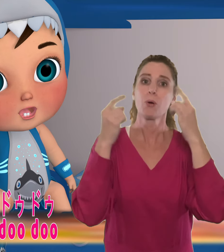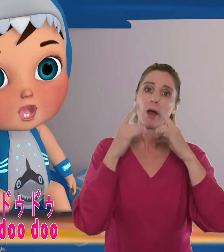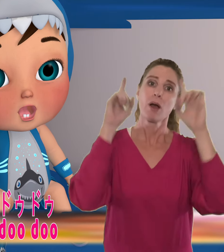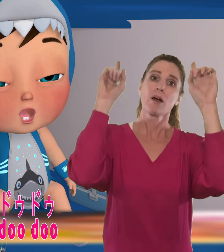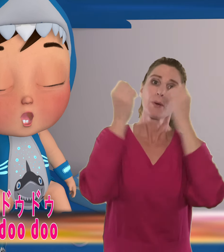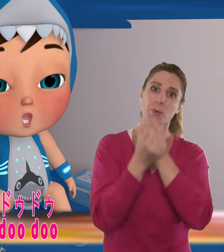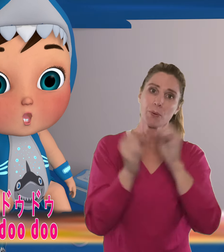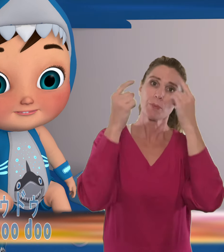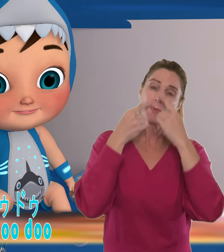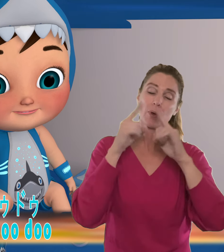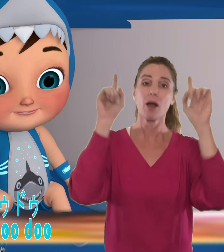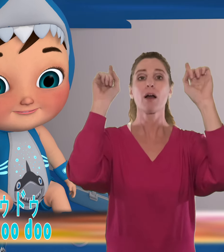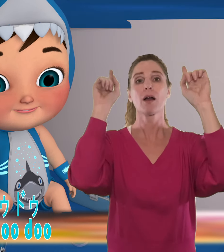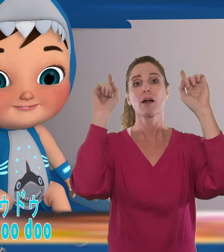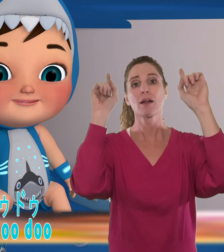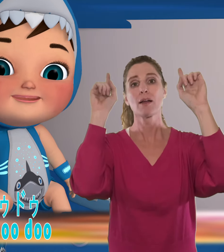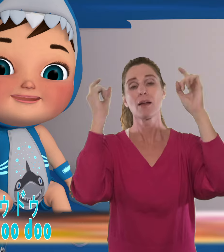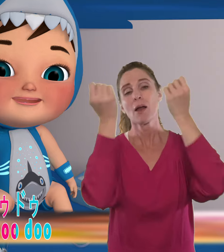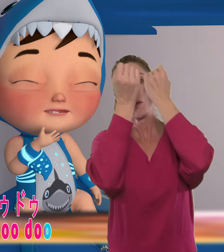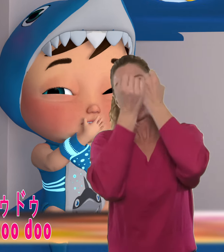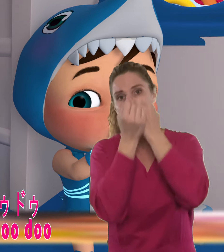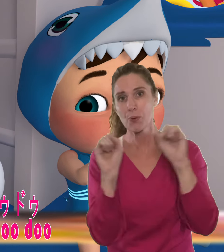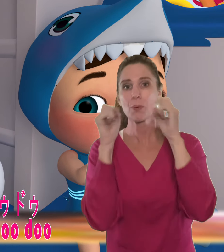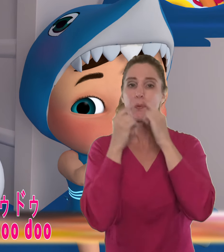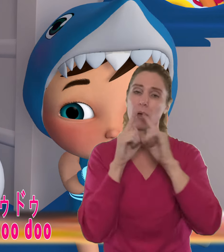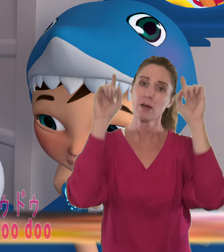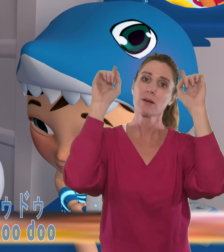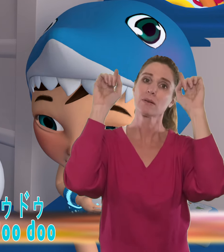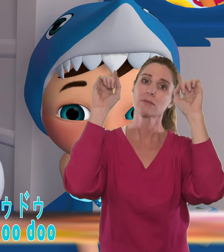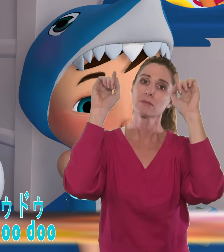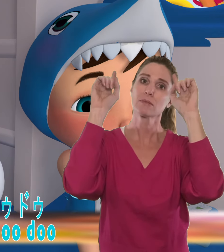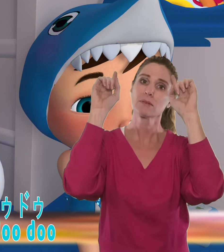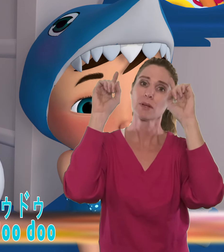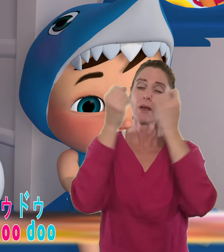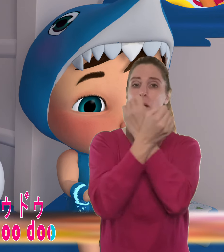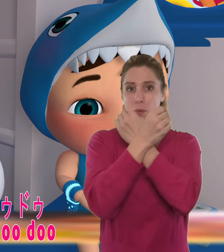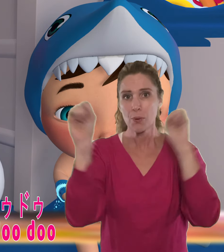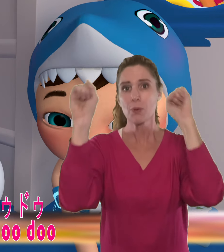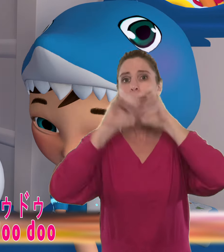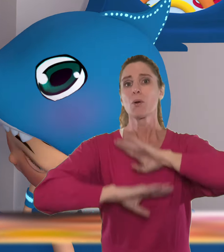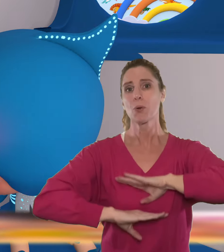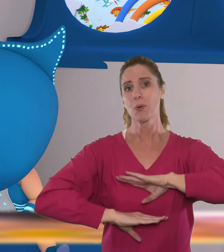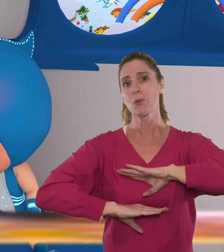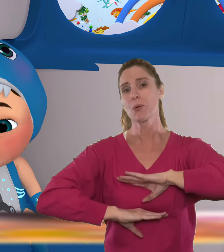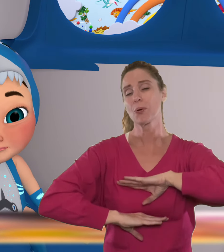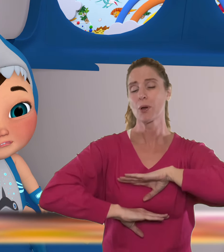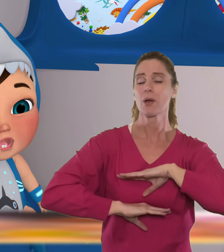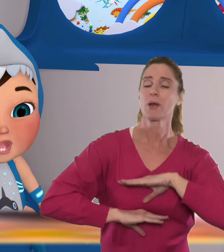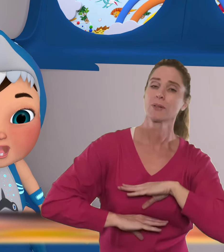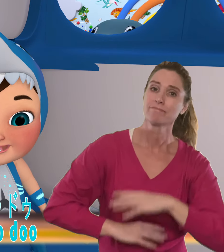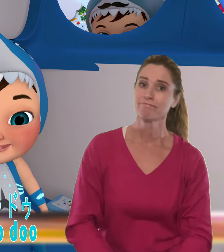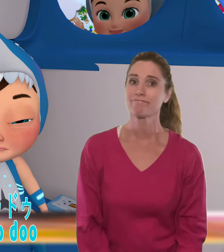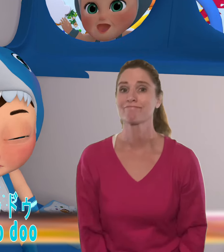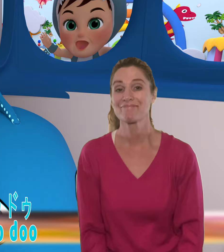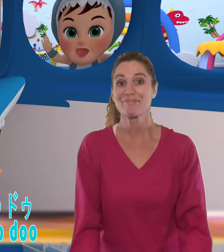安心高日も生きてる